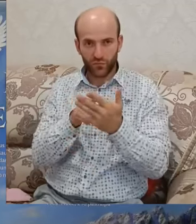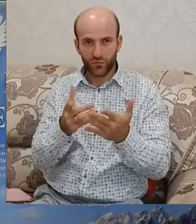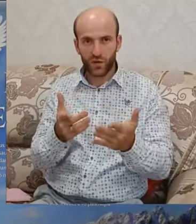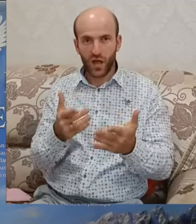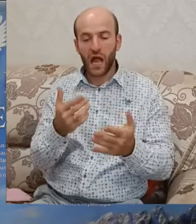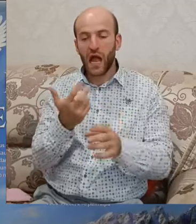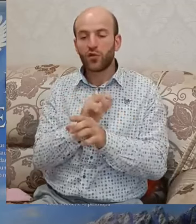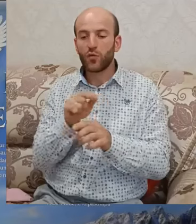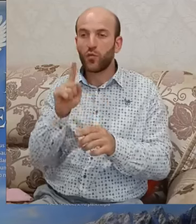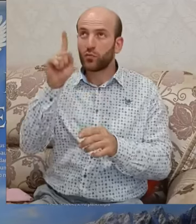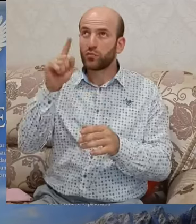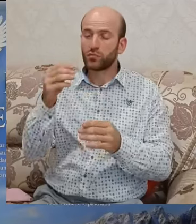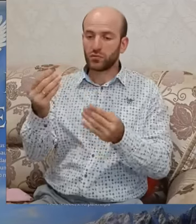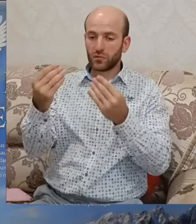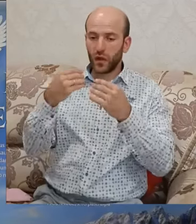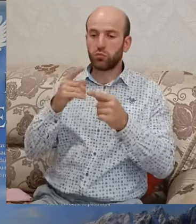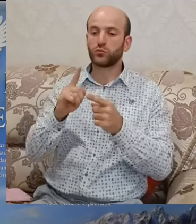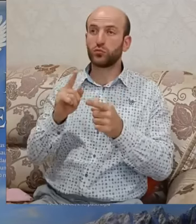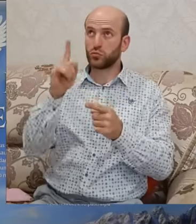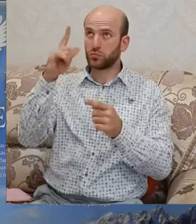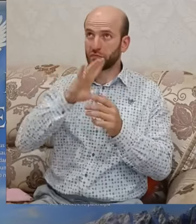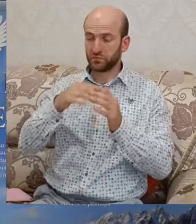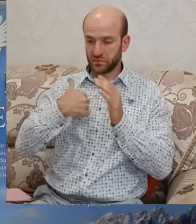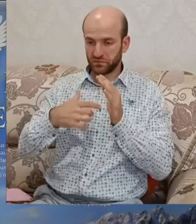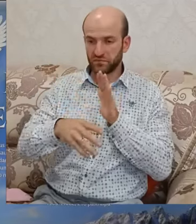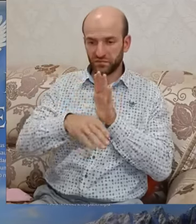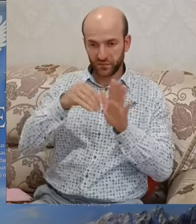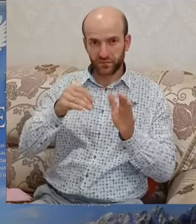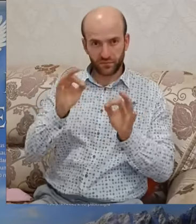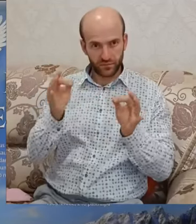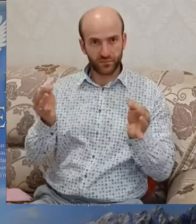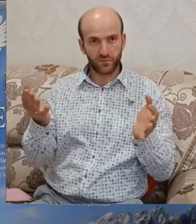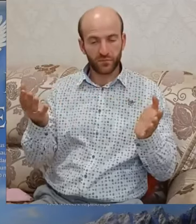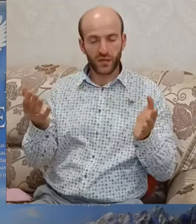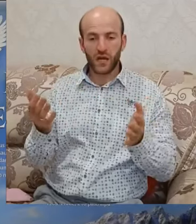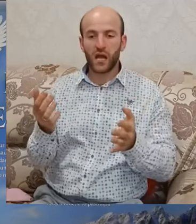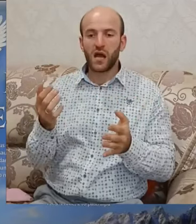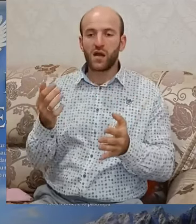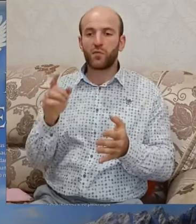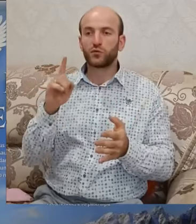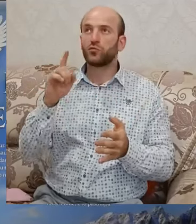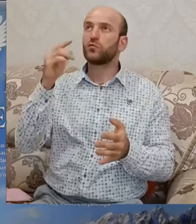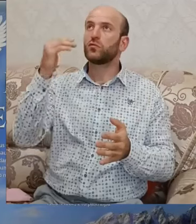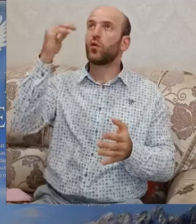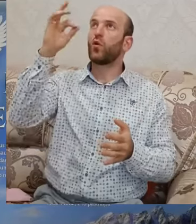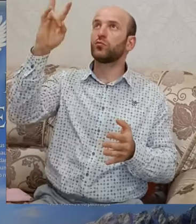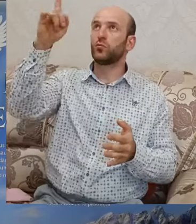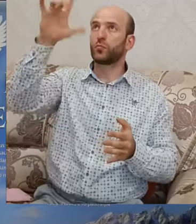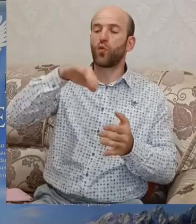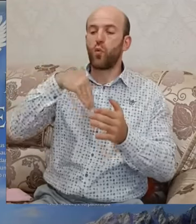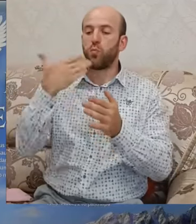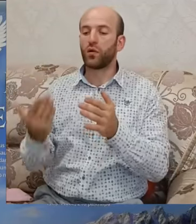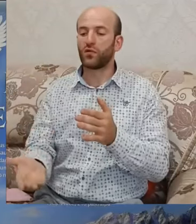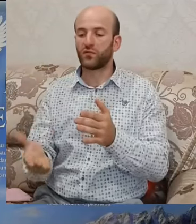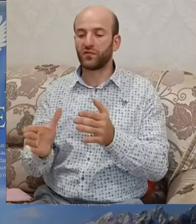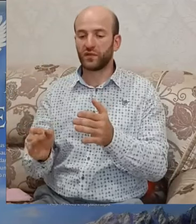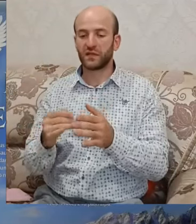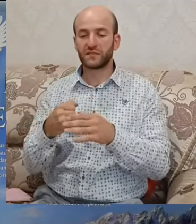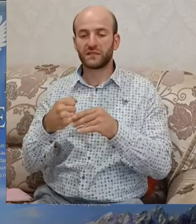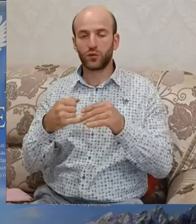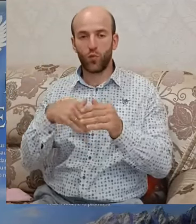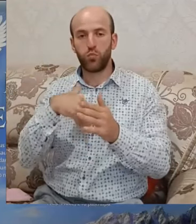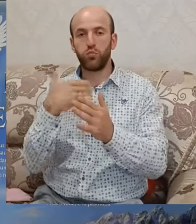Kodėl jisai krito į žemę? Todėl, kad tai jo tobula mintis, tobula valia. Dėl kiekvieno